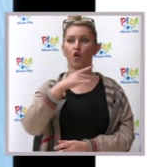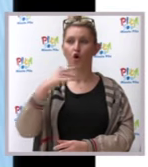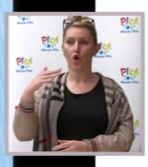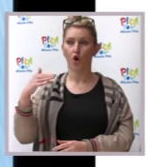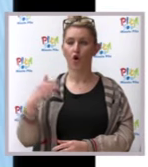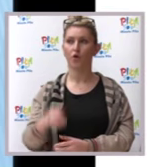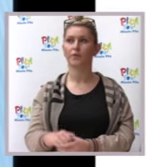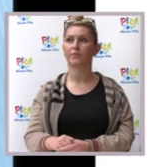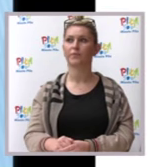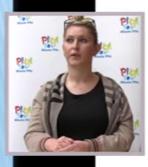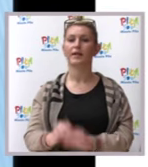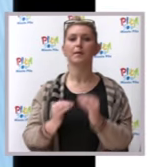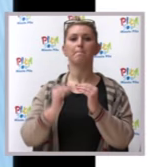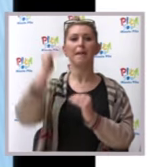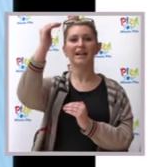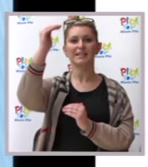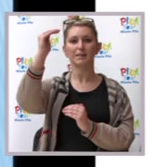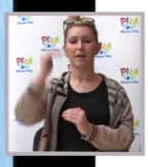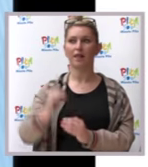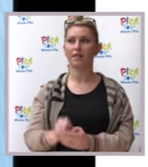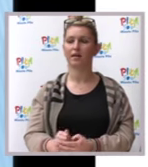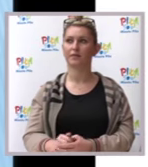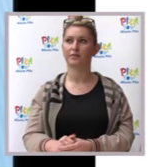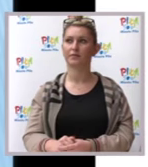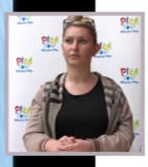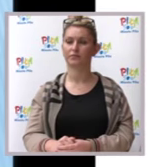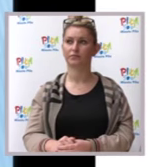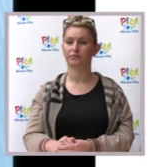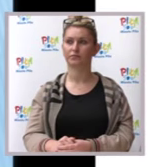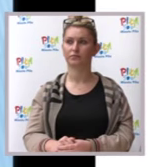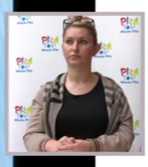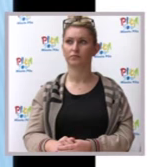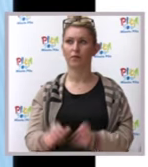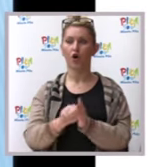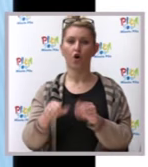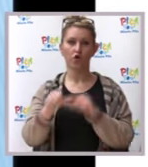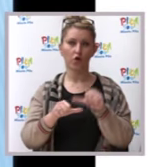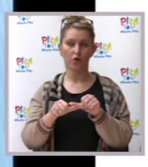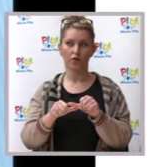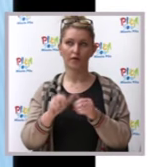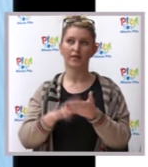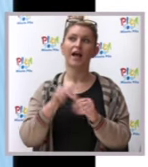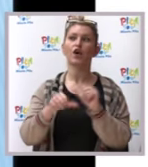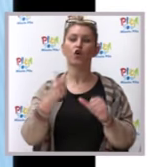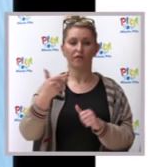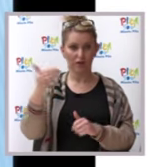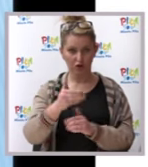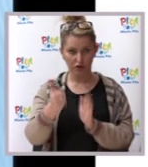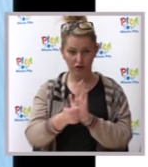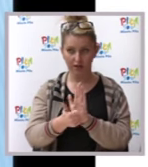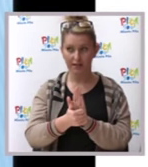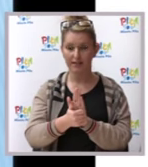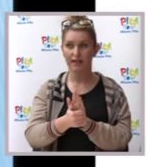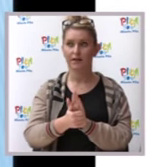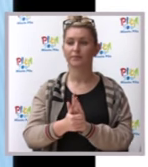linią zaznaczyliśmy stawki maksymalne, które obowiązują zgodnie z obwieszczeniem ministra finansów od roku 2000 dla roku 2016.